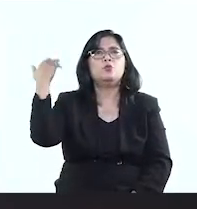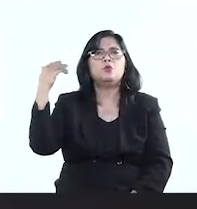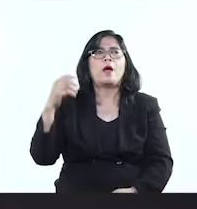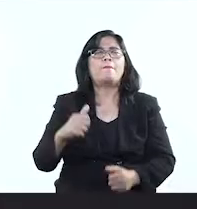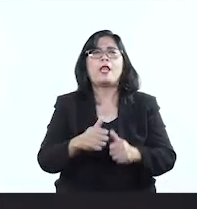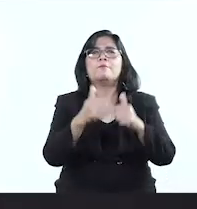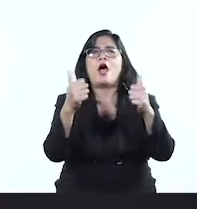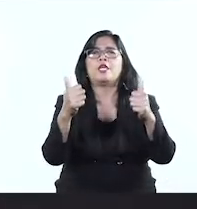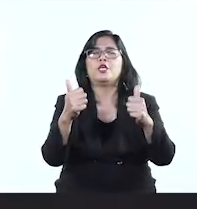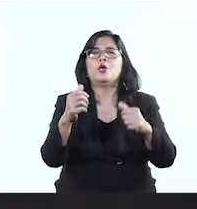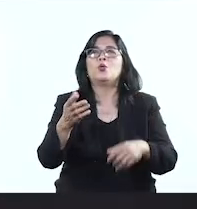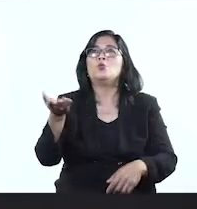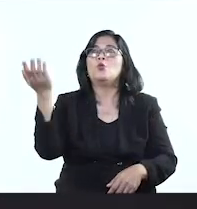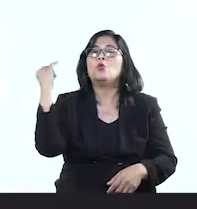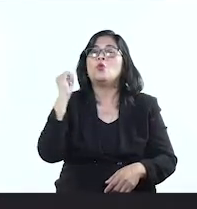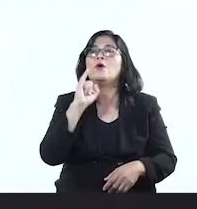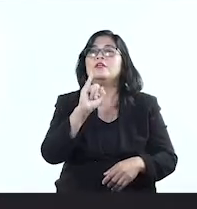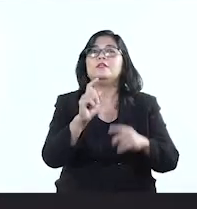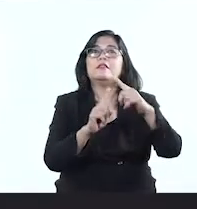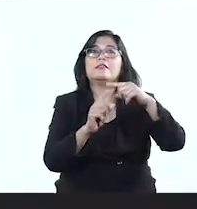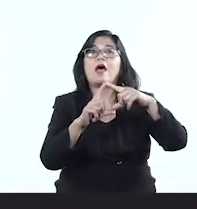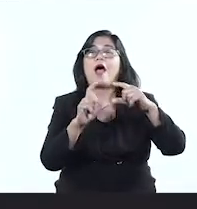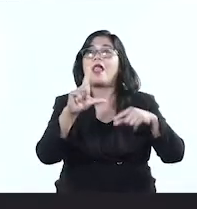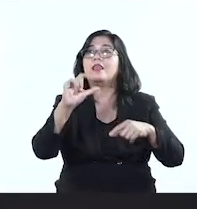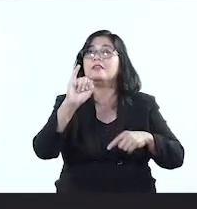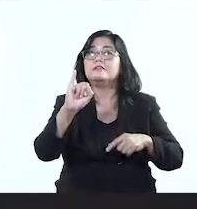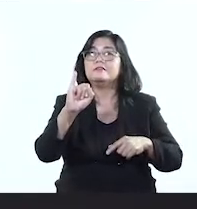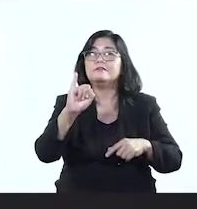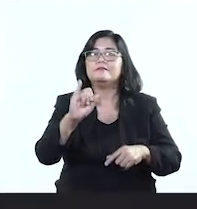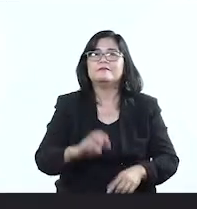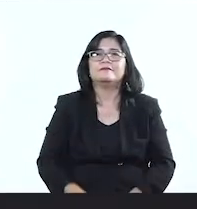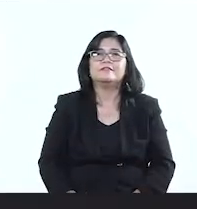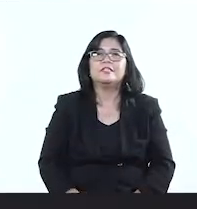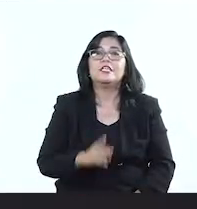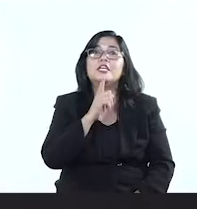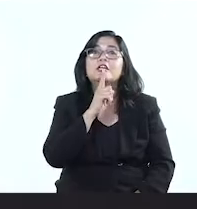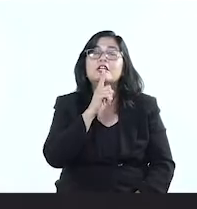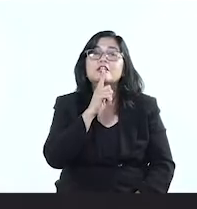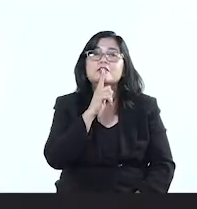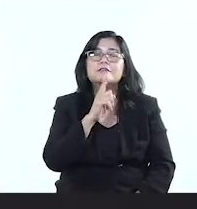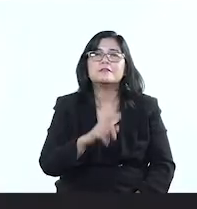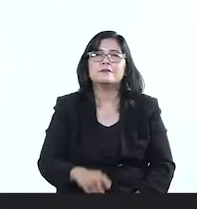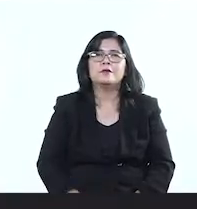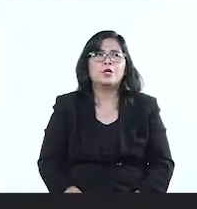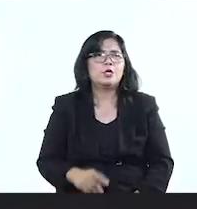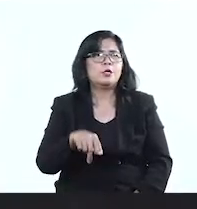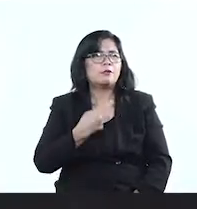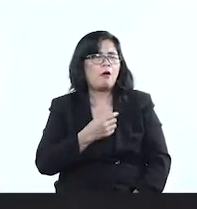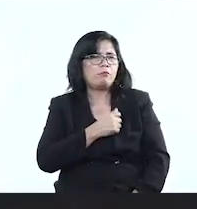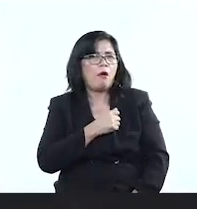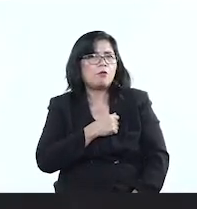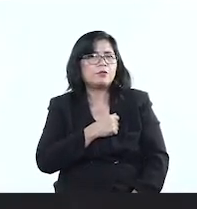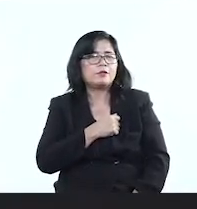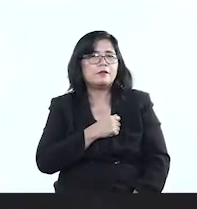dengar berita tentang Italy tentang Inggris ya kan gua ketakutan sendiri Kita akan Hai tapi